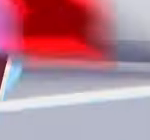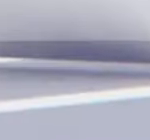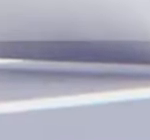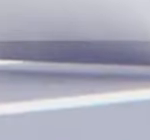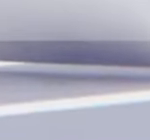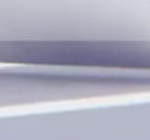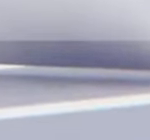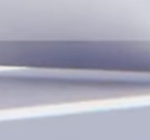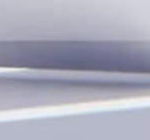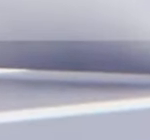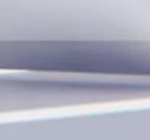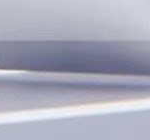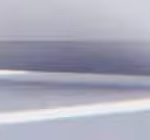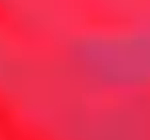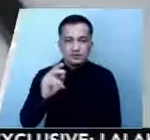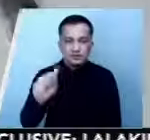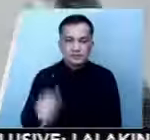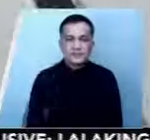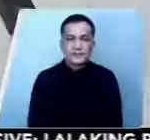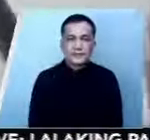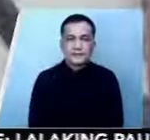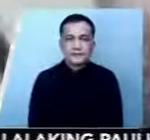Consulta.